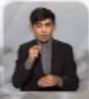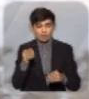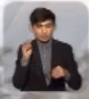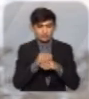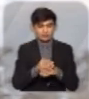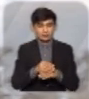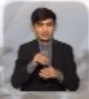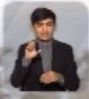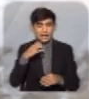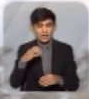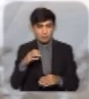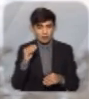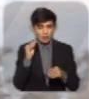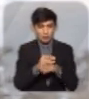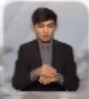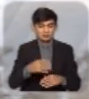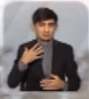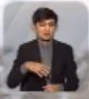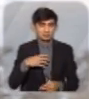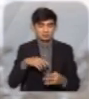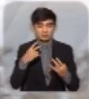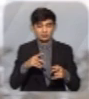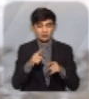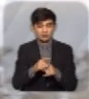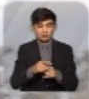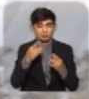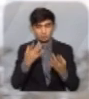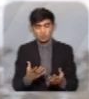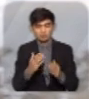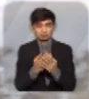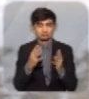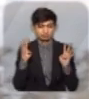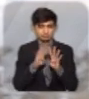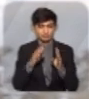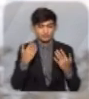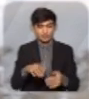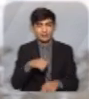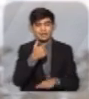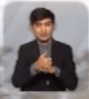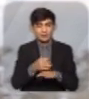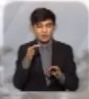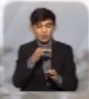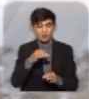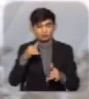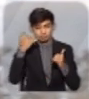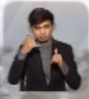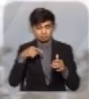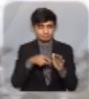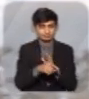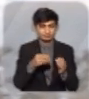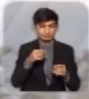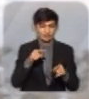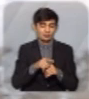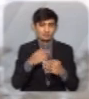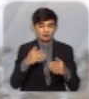Покрывать золотом и серебром, я думаю, это чересчур. Достаточно простого ограждения, ведь главное, чтобы скотина не забрела на могилу. Раньше